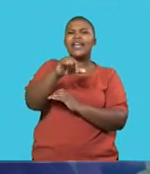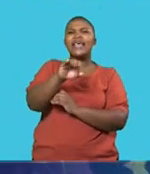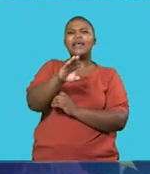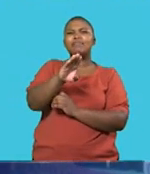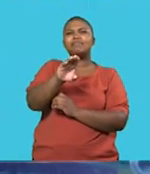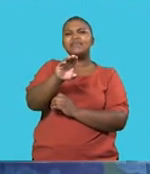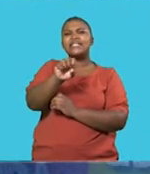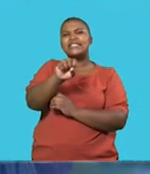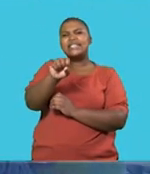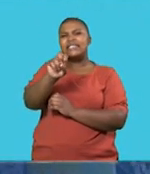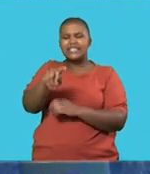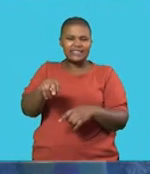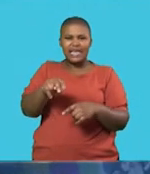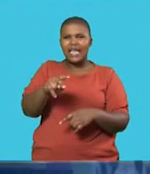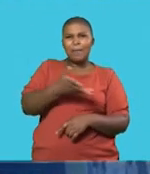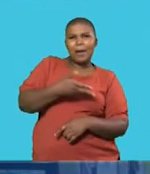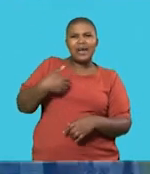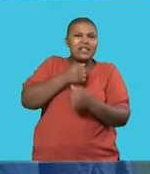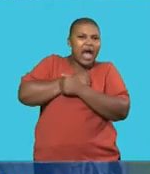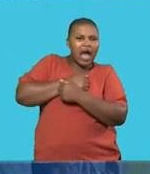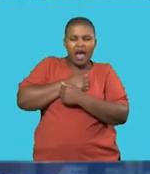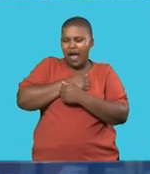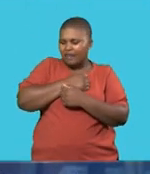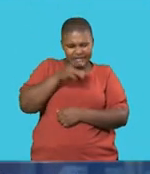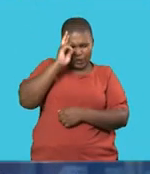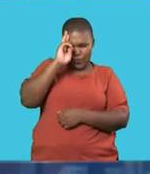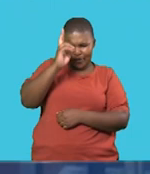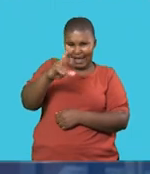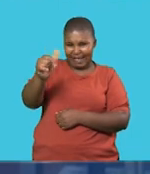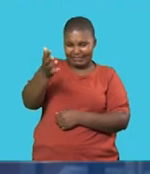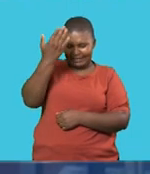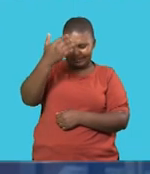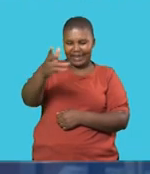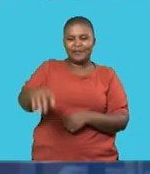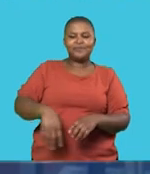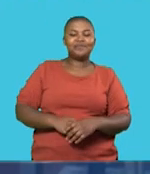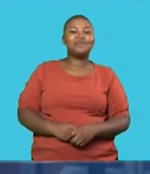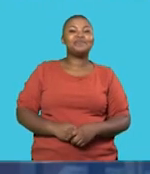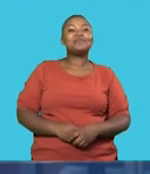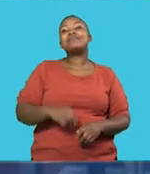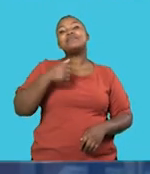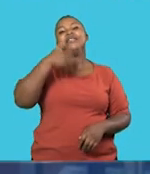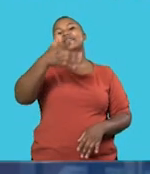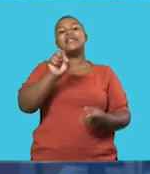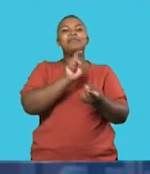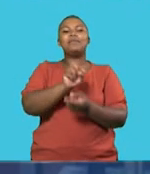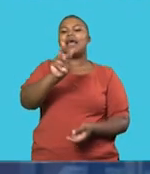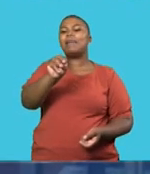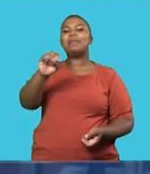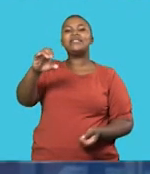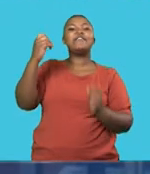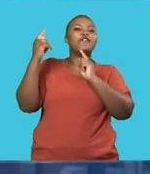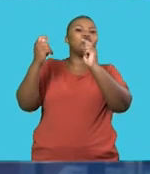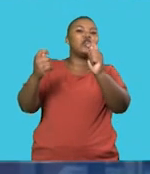Kent abo mama's love or kwakuyini angisakhumbuli kahle. Kanti ke sikhulumisana no MMC wokuthuthukiswa komnotho kumkhandlu dolobha